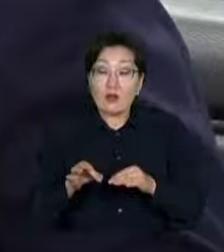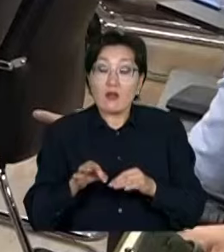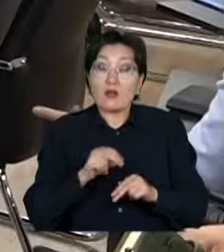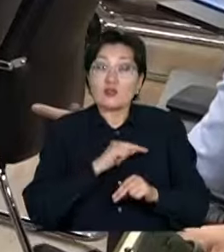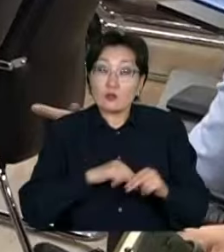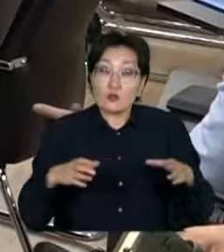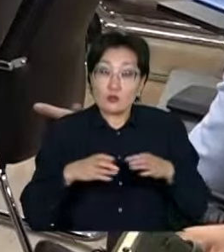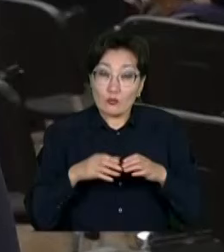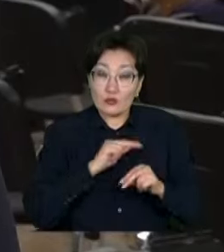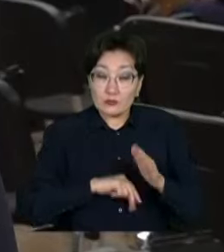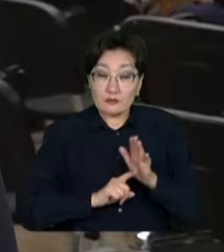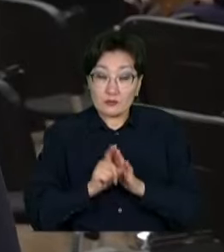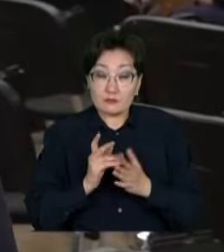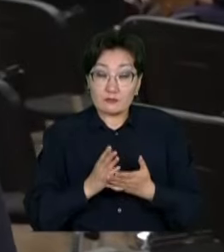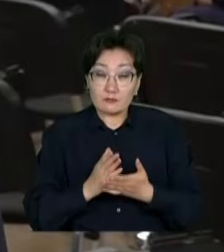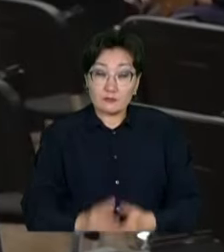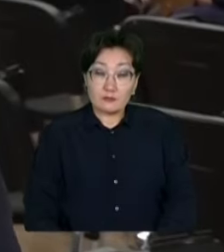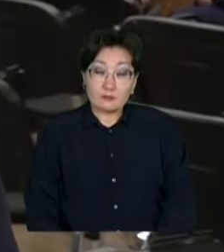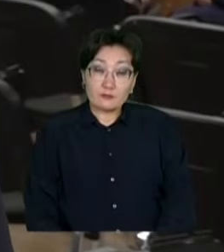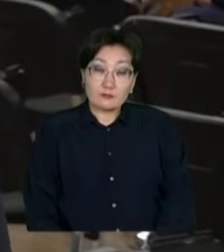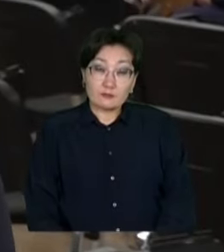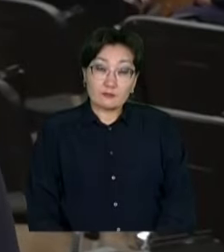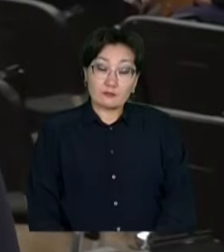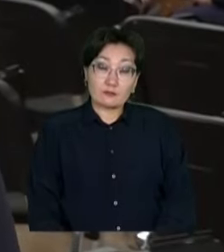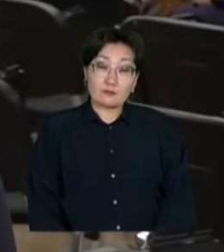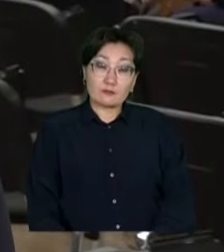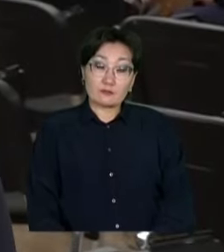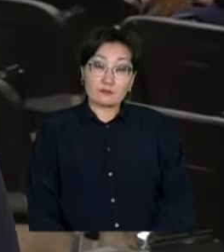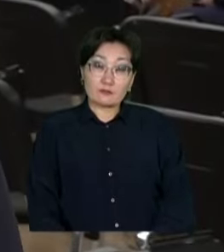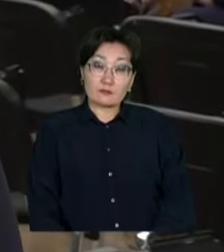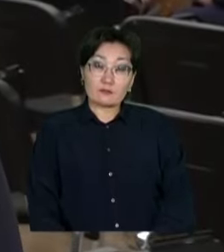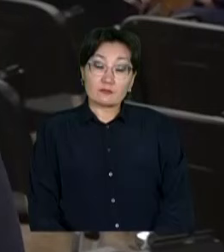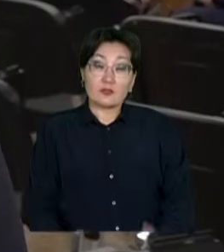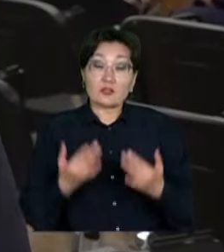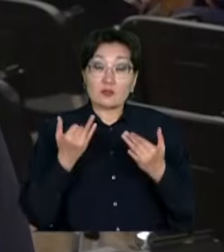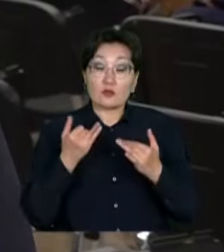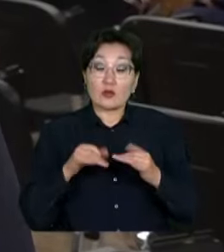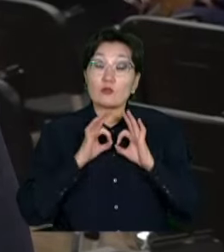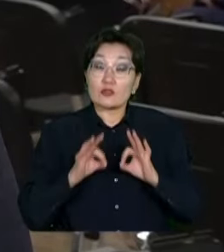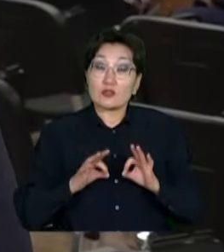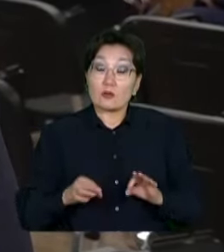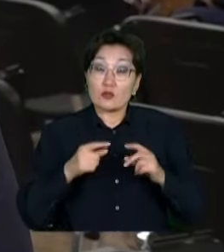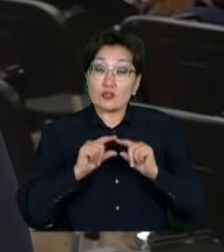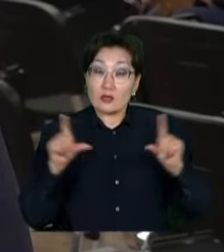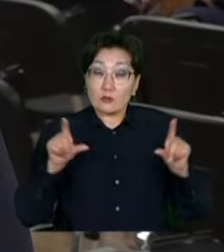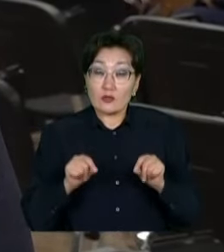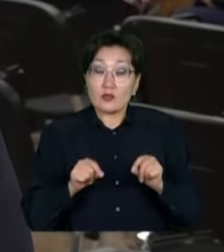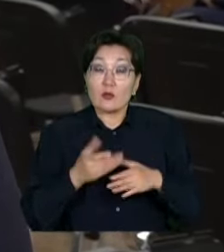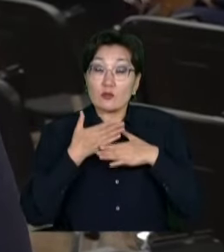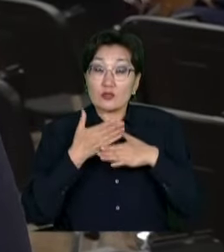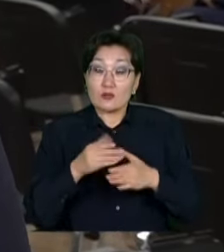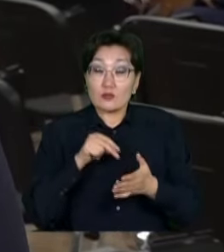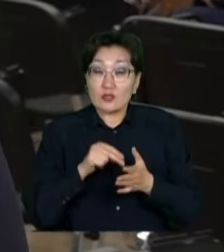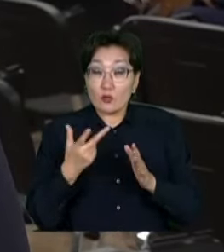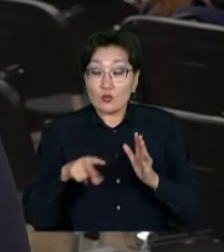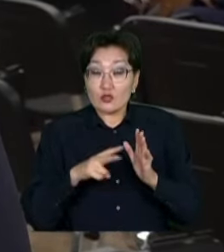құрылған. На сегодняшний день мы защитили 9 кейсов. Қазір прокуратура органдарының үйлестіруімен соммасы